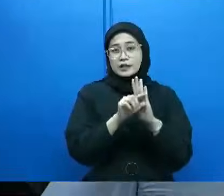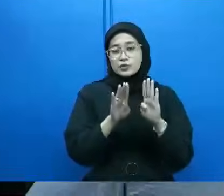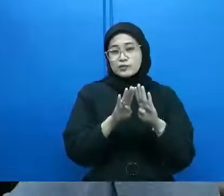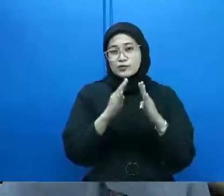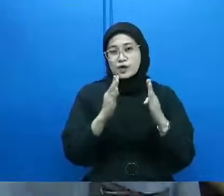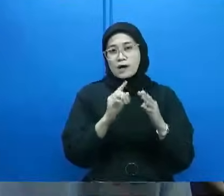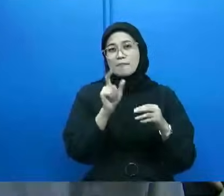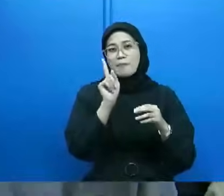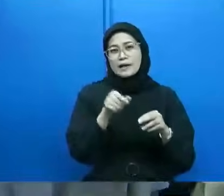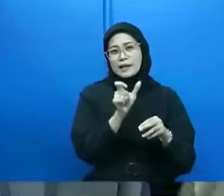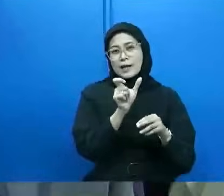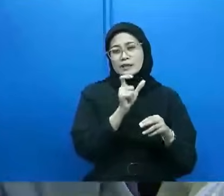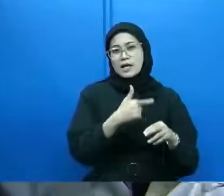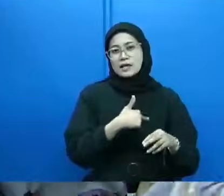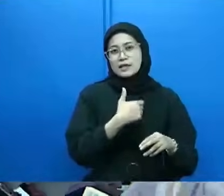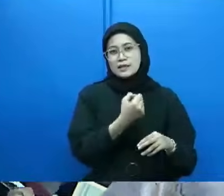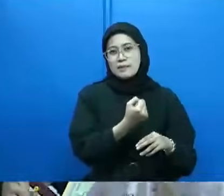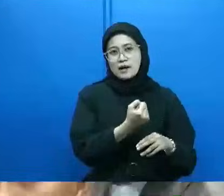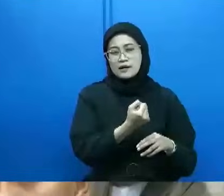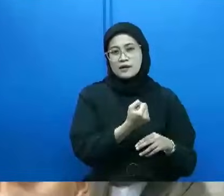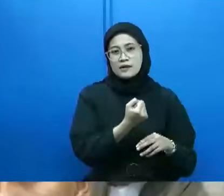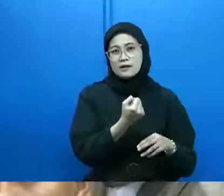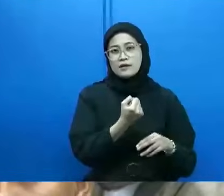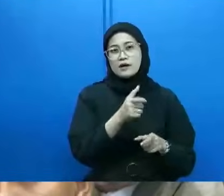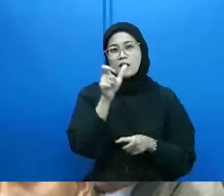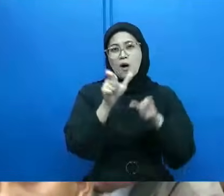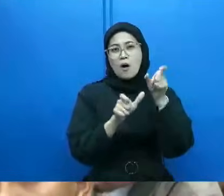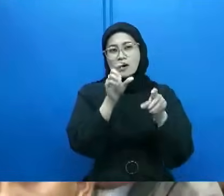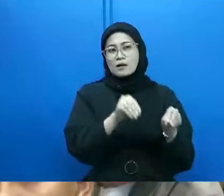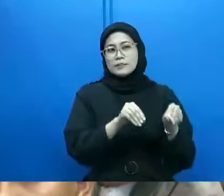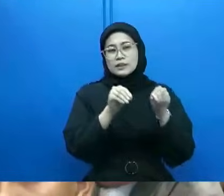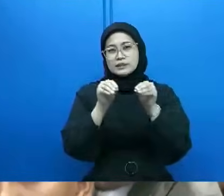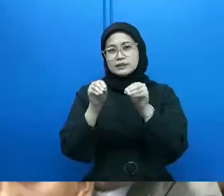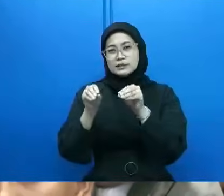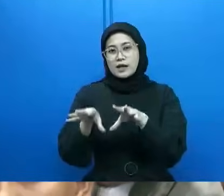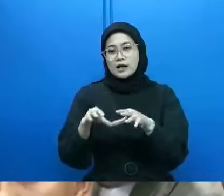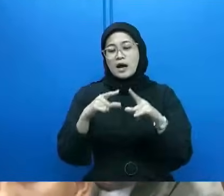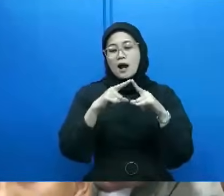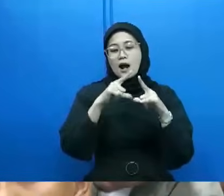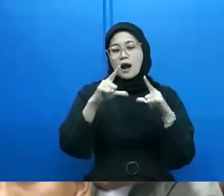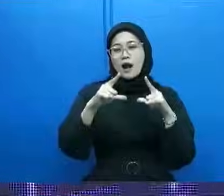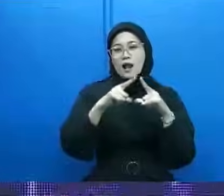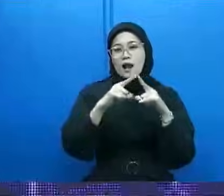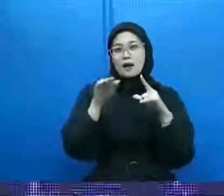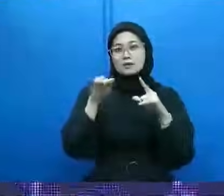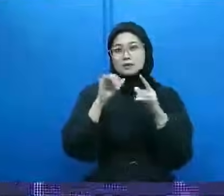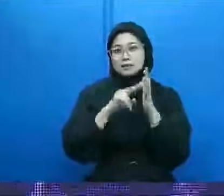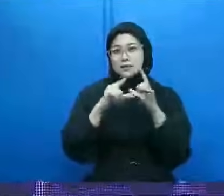ulang. Orang yang berhijrah dibuka dengan kalimat iman. Alladzina amanu. Sekarang fokus baik-baik. Lihat